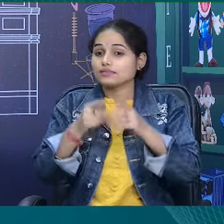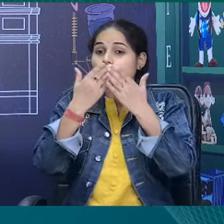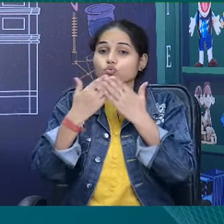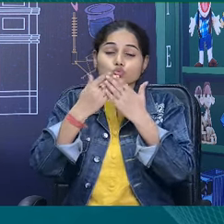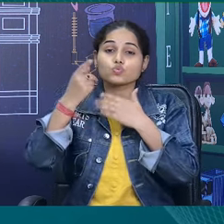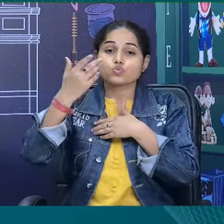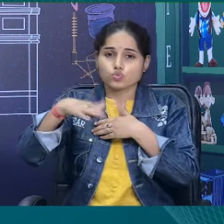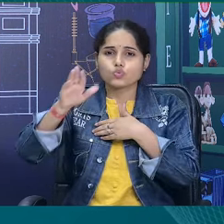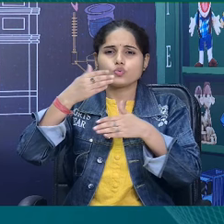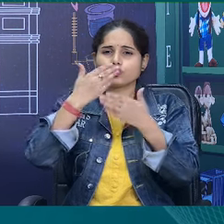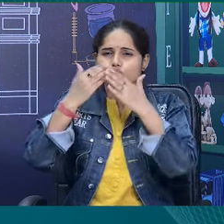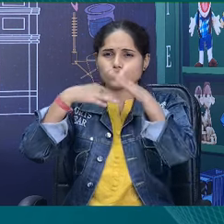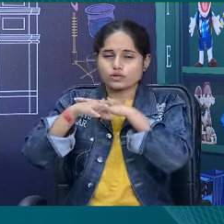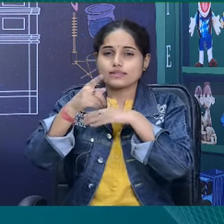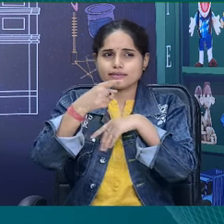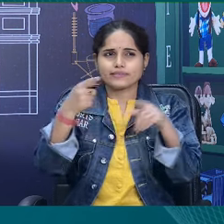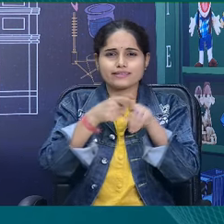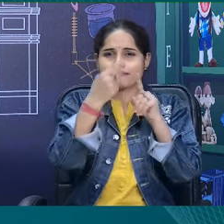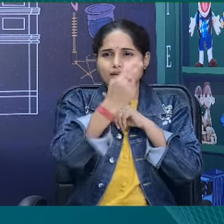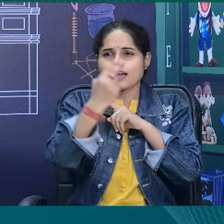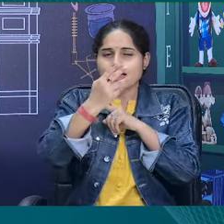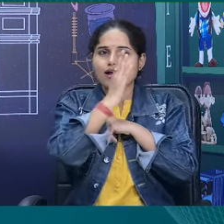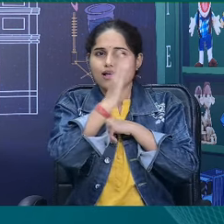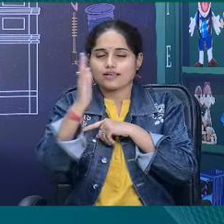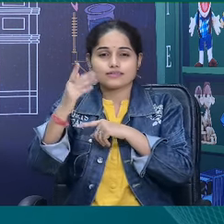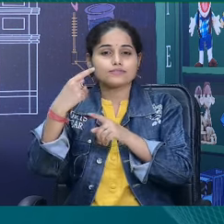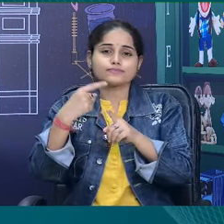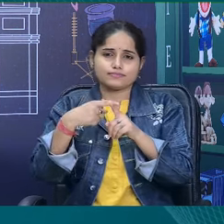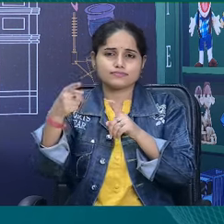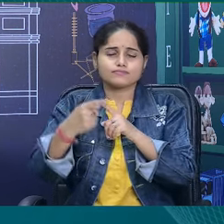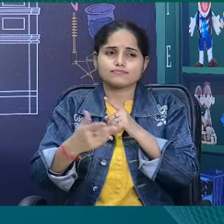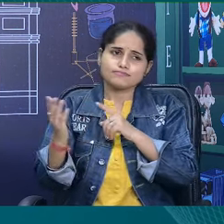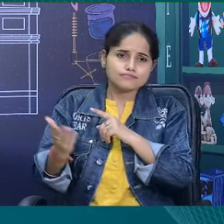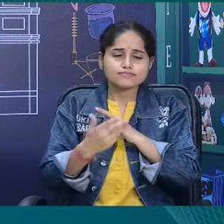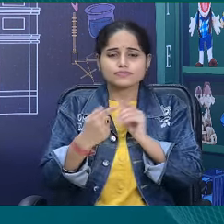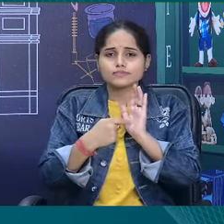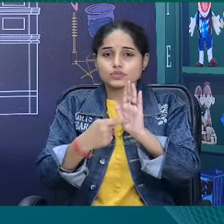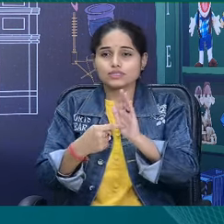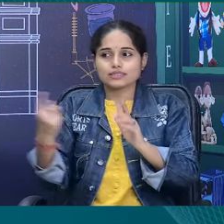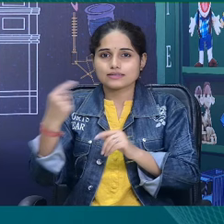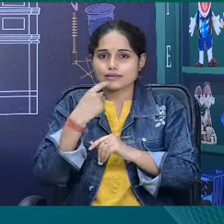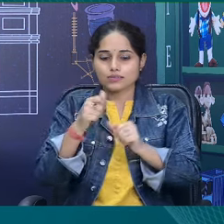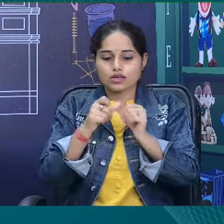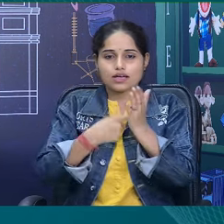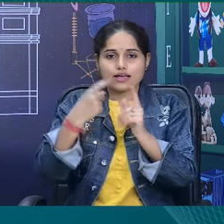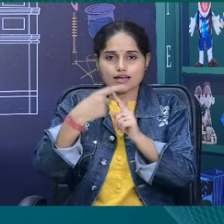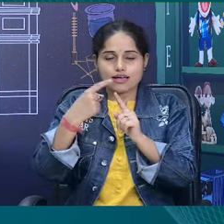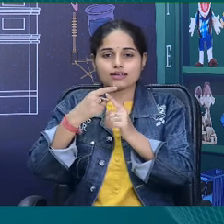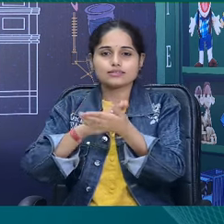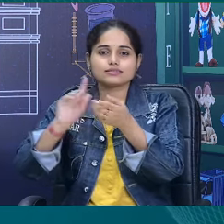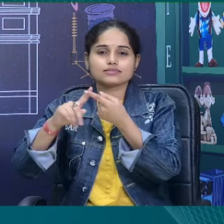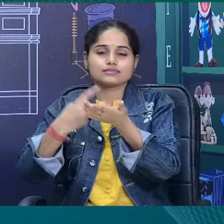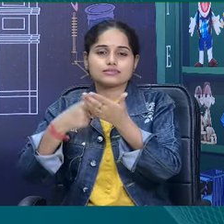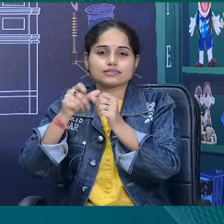आयोजन कर सकते हैंते अलग-अलग कलाकारों की कृतियों को ब्रेक में जैसे आपने कहा कि आर्ट थेरेपी इसी तरह जसे